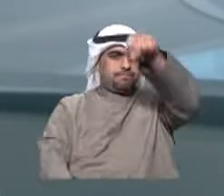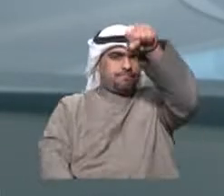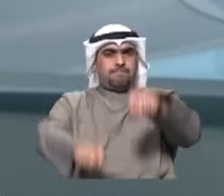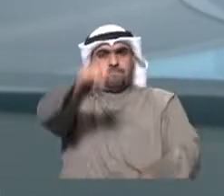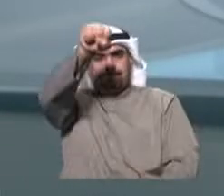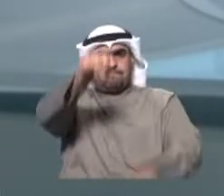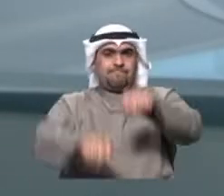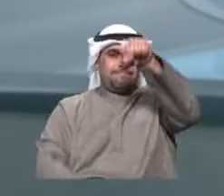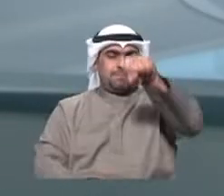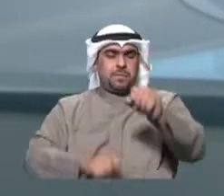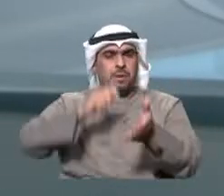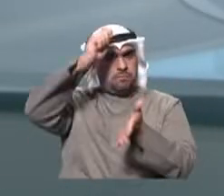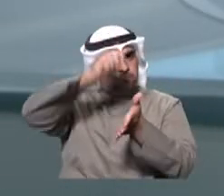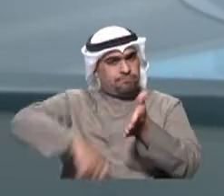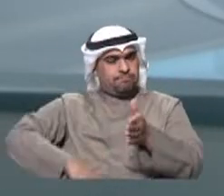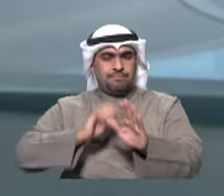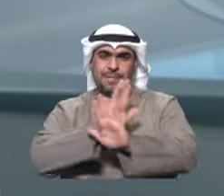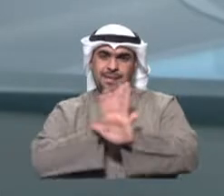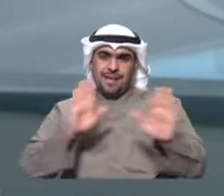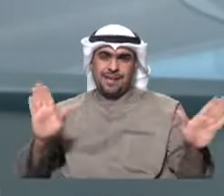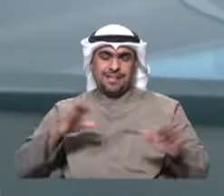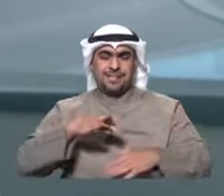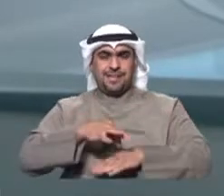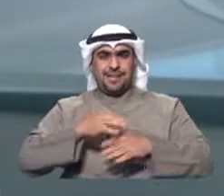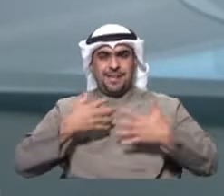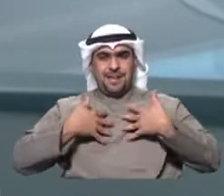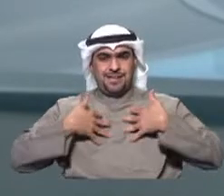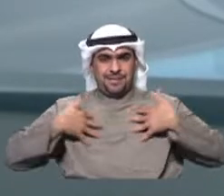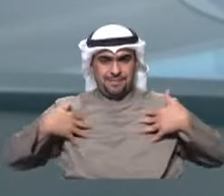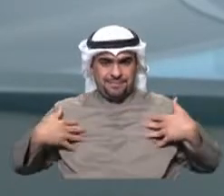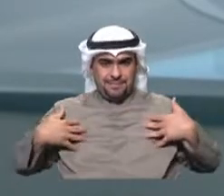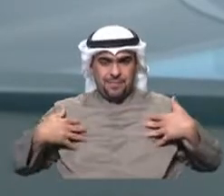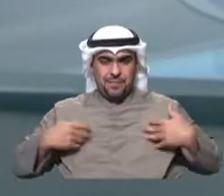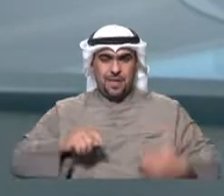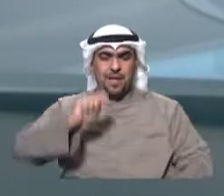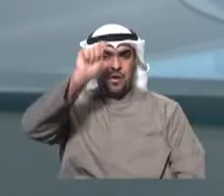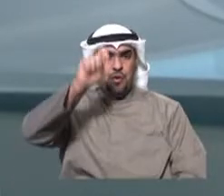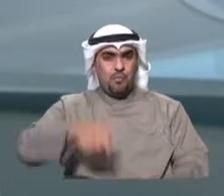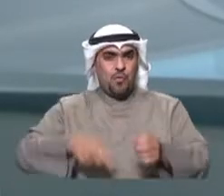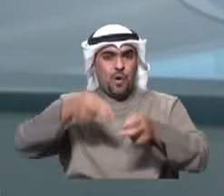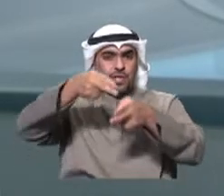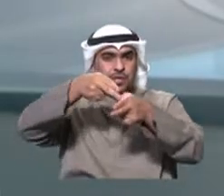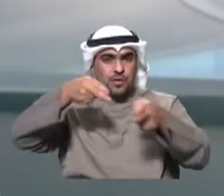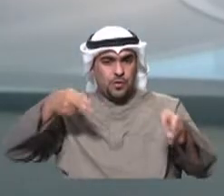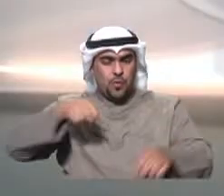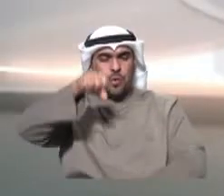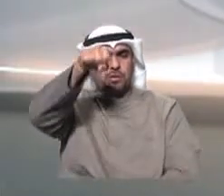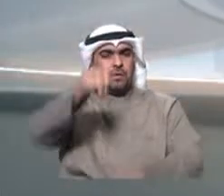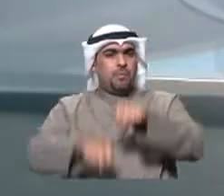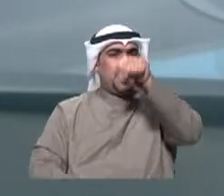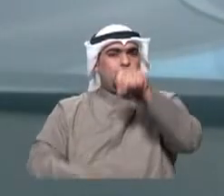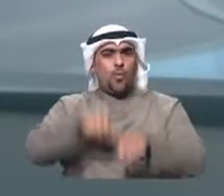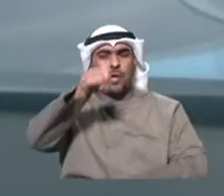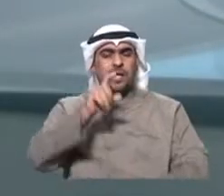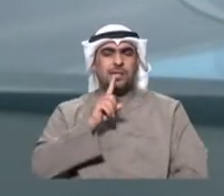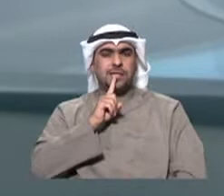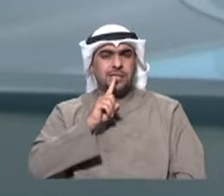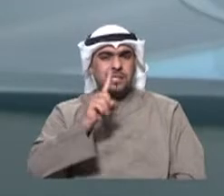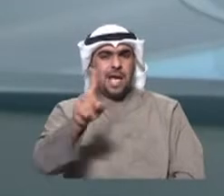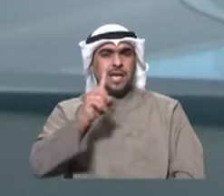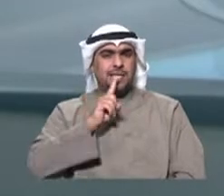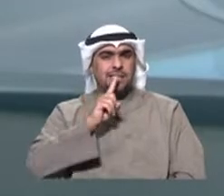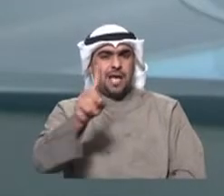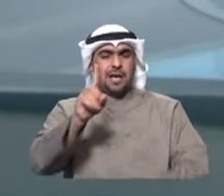والمواطنين في أجواء من البهجة والسرور. واستمر المواطنون يحيون العيد الوطني في موعده كل عام حتى صدر